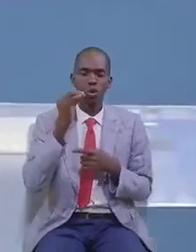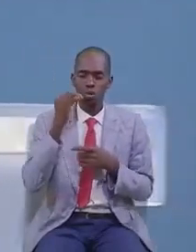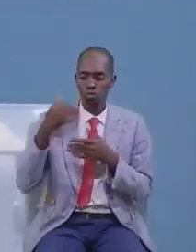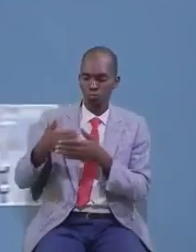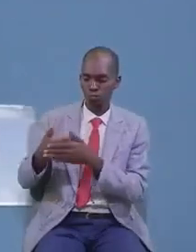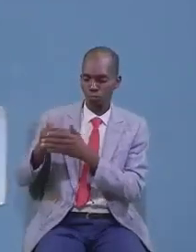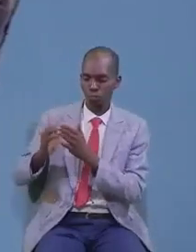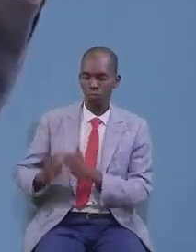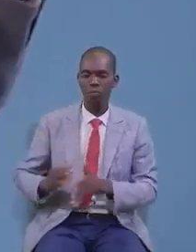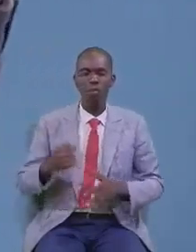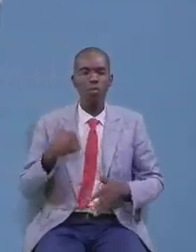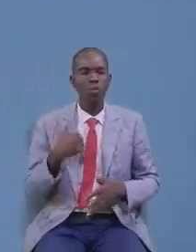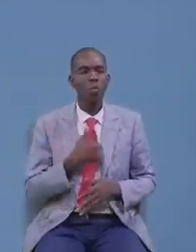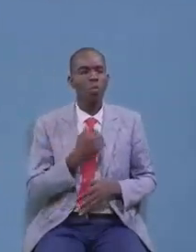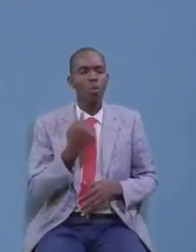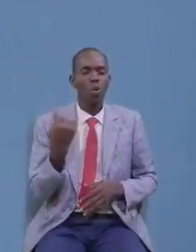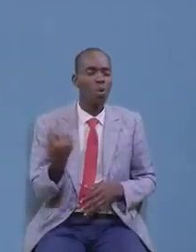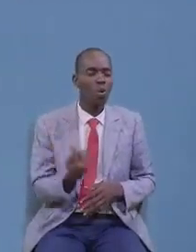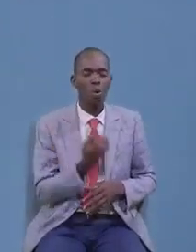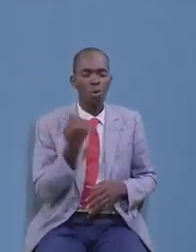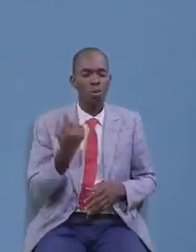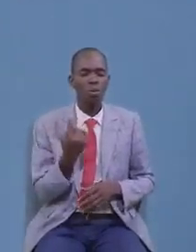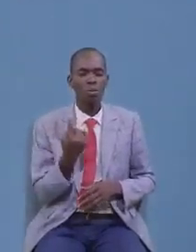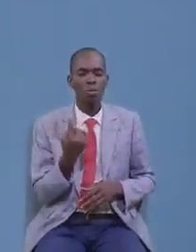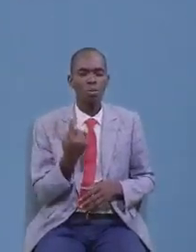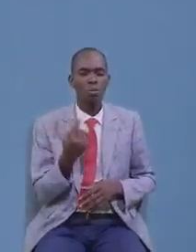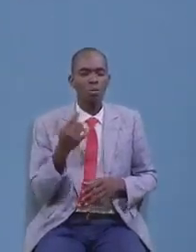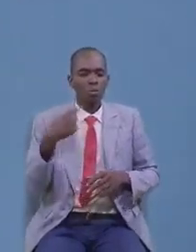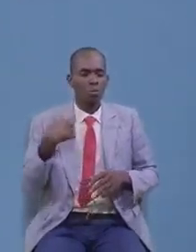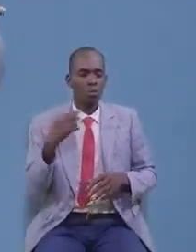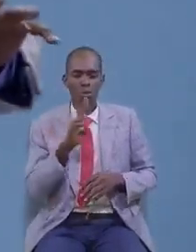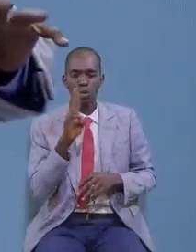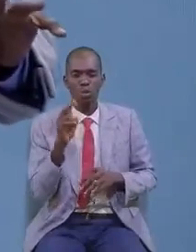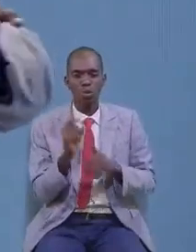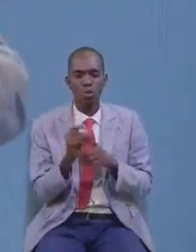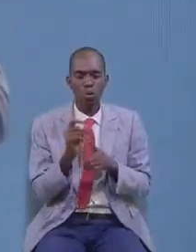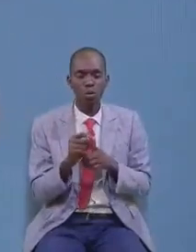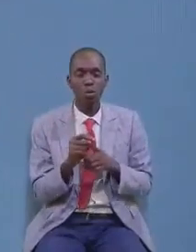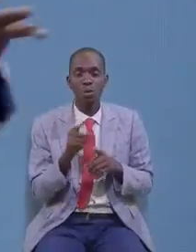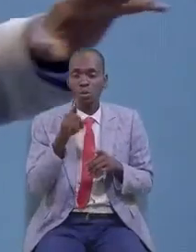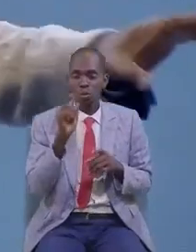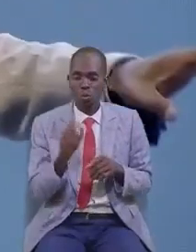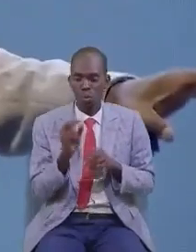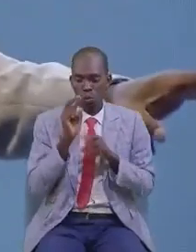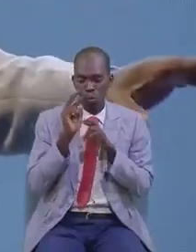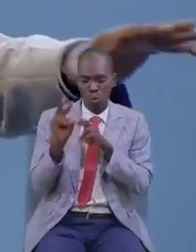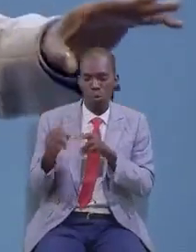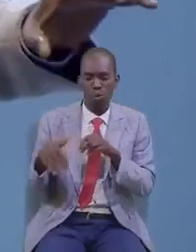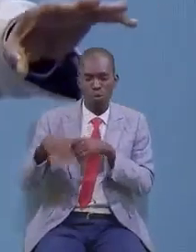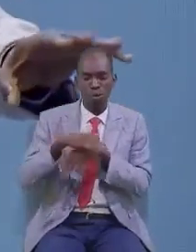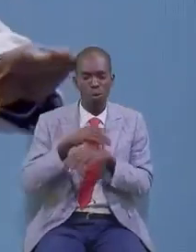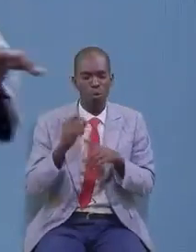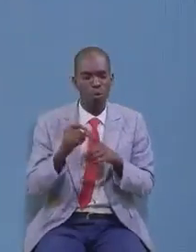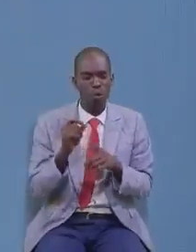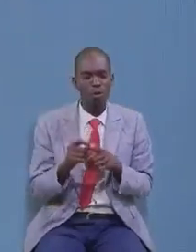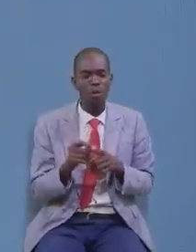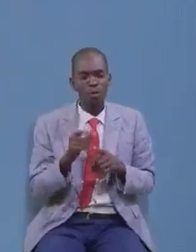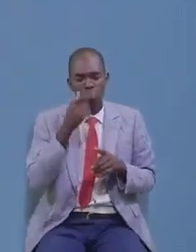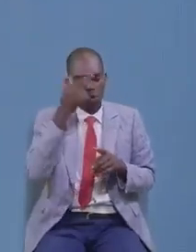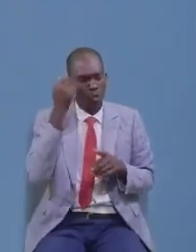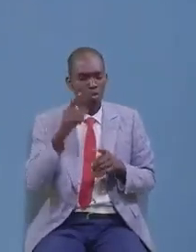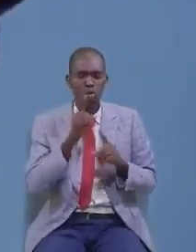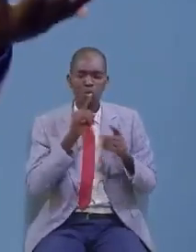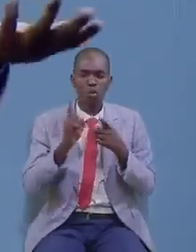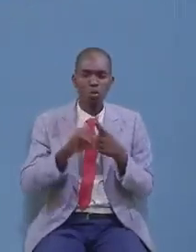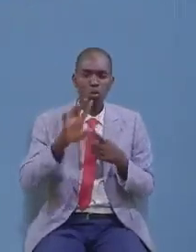are always using words and speaking words. Watch over them, because the words you speak to your friend, to your enemy, to